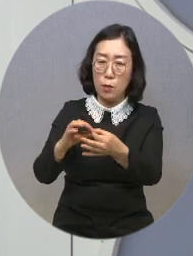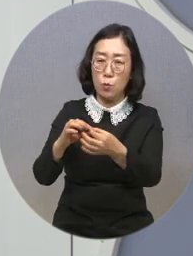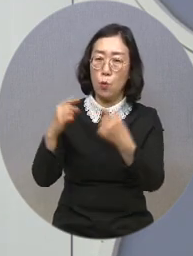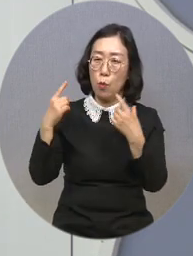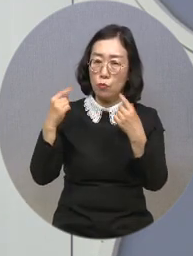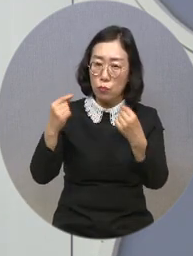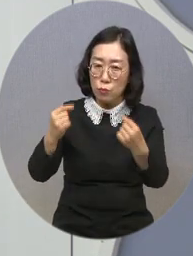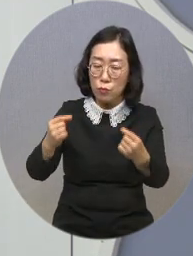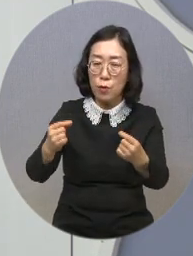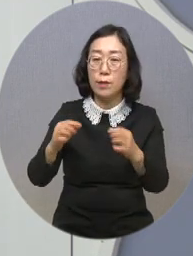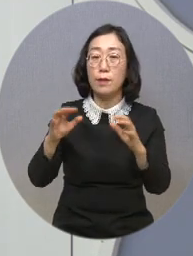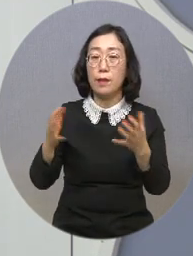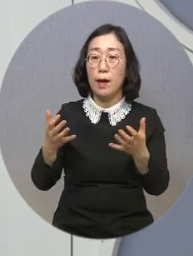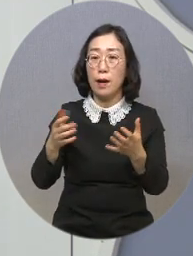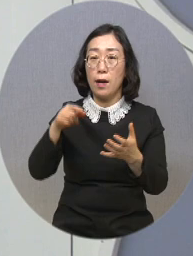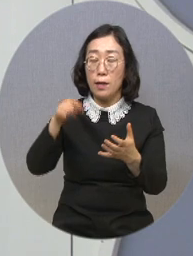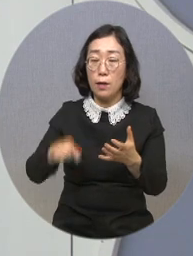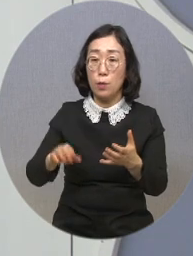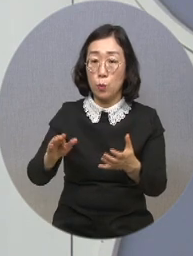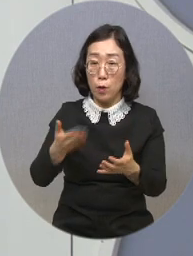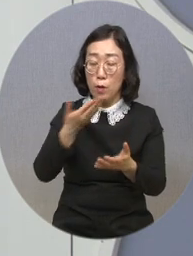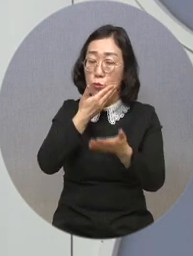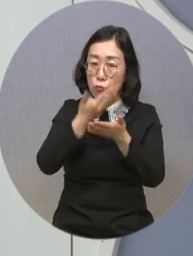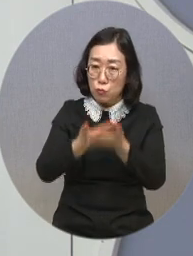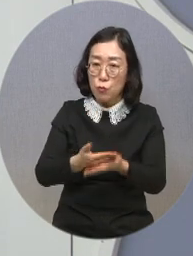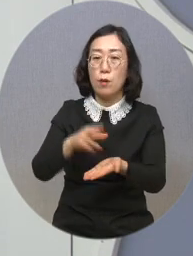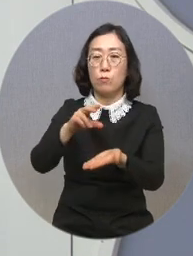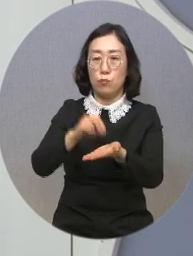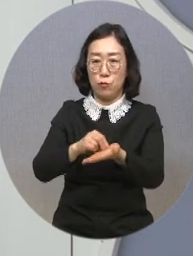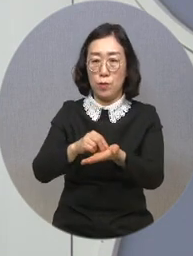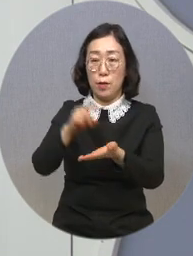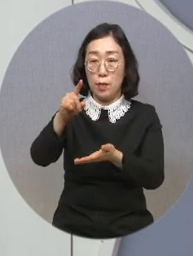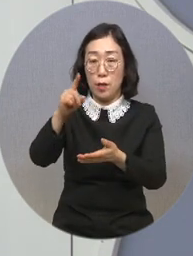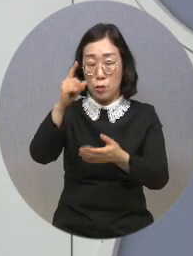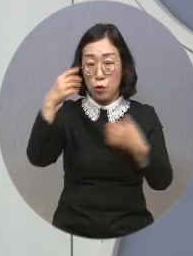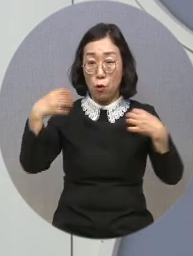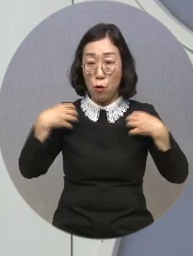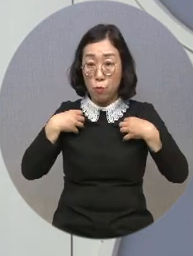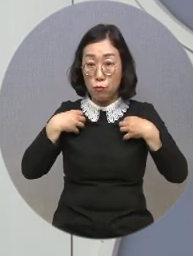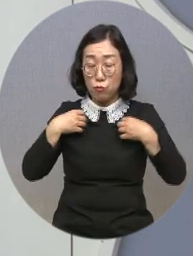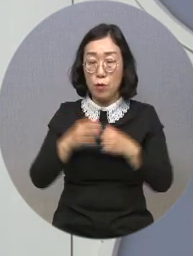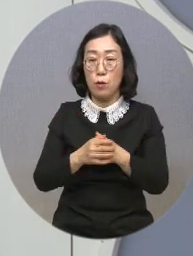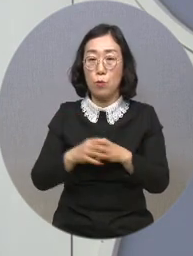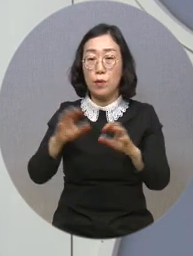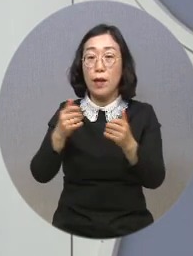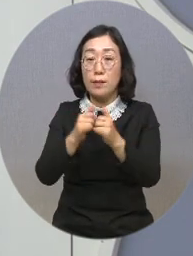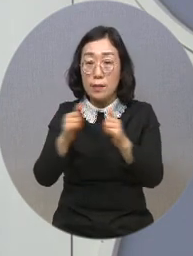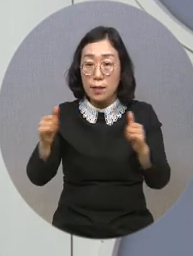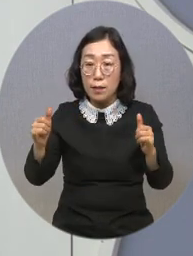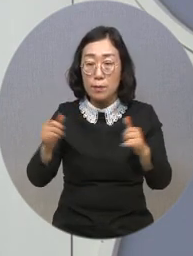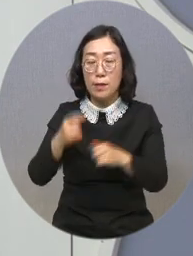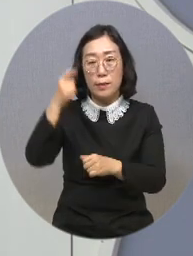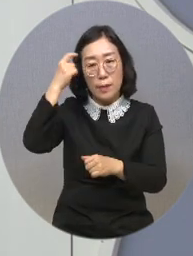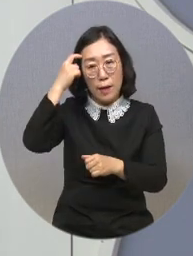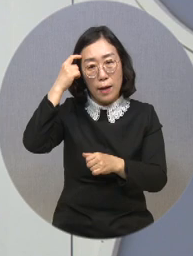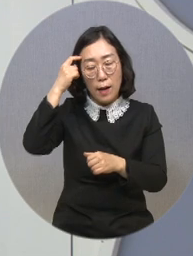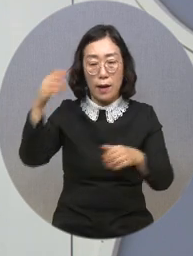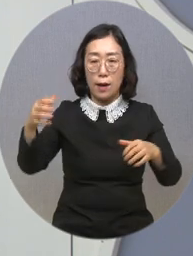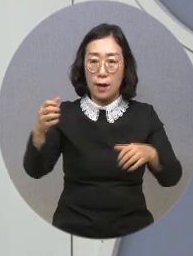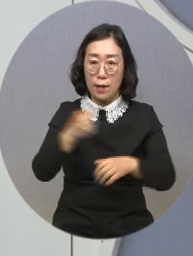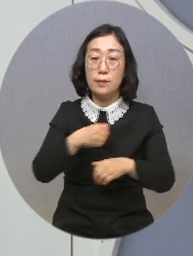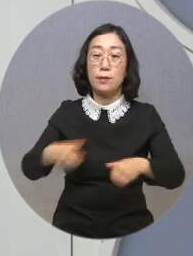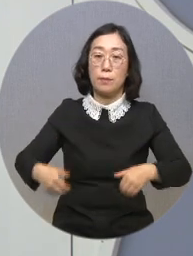될 수 있도록 하는 방안이 뭔가, 이거를 정치와 국민들이 함께 생각해야 된다.